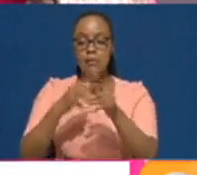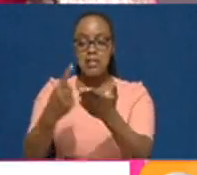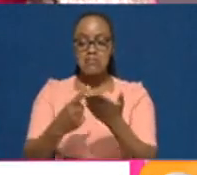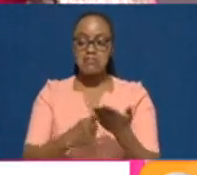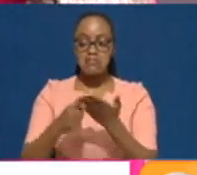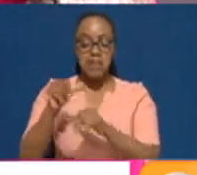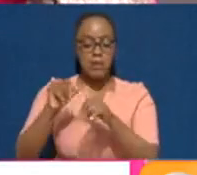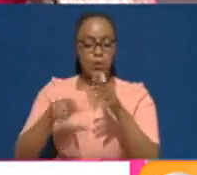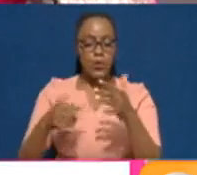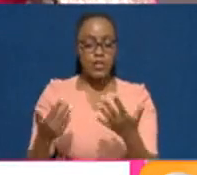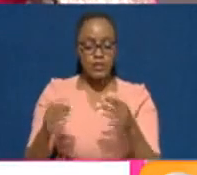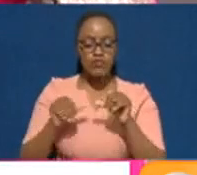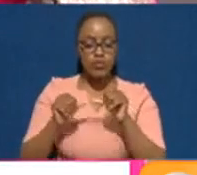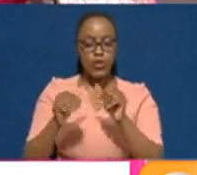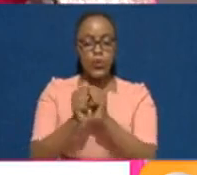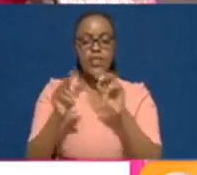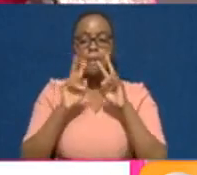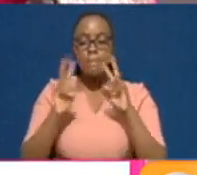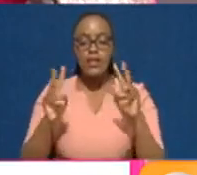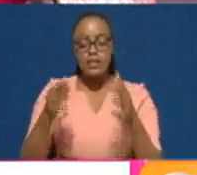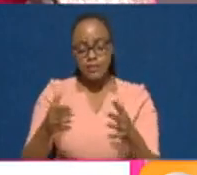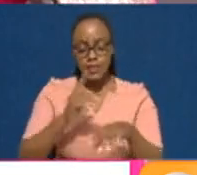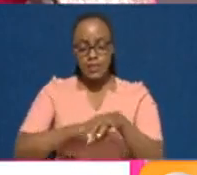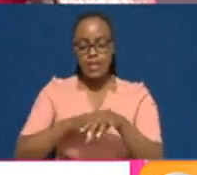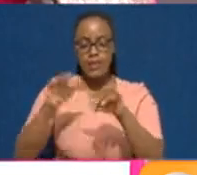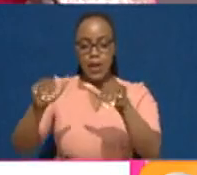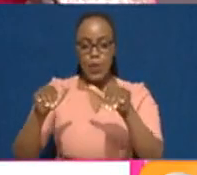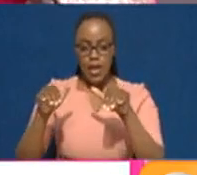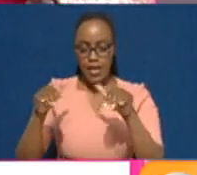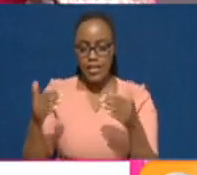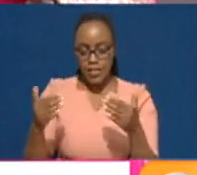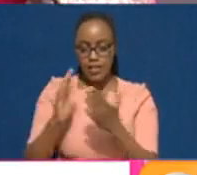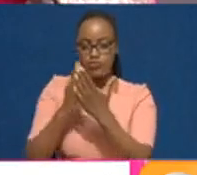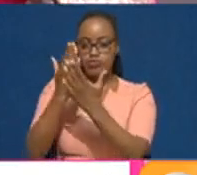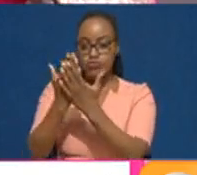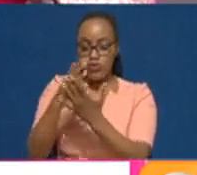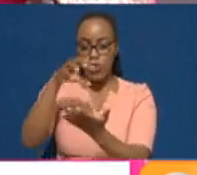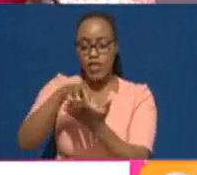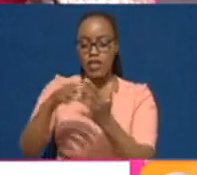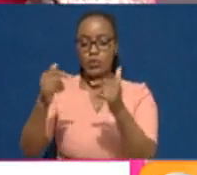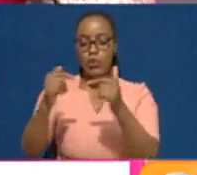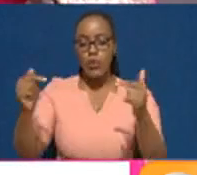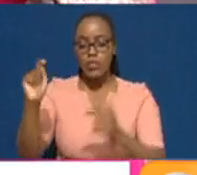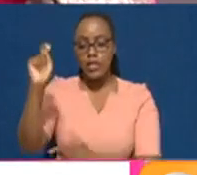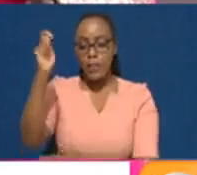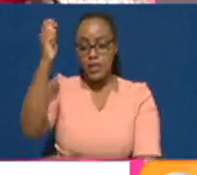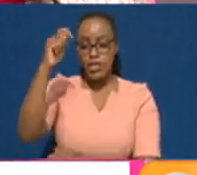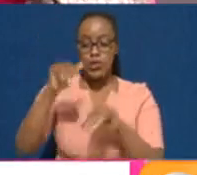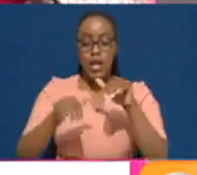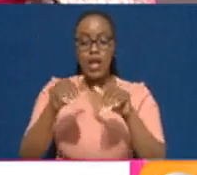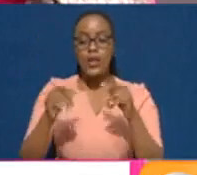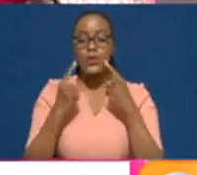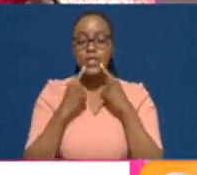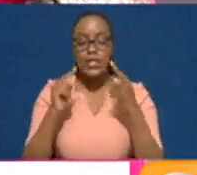wanapojadiliana kuhusu udumishaji wa amani nchini taifa linaposubiri kuwasilishwa kwa kesi ya kupinga matokeo ya kura ya urais